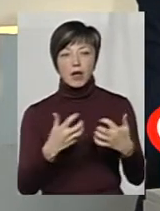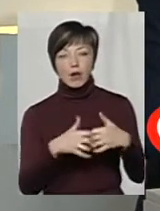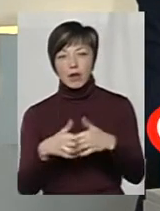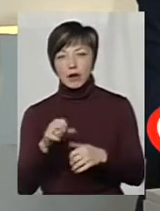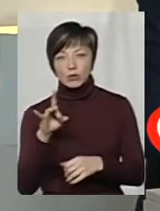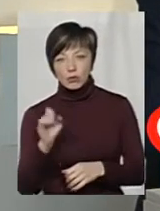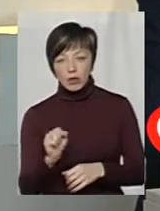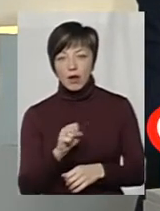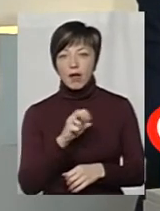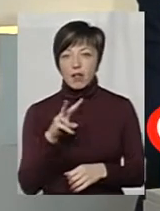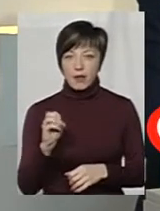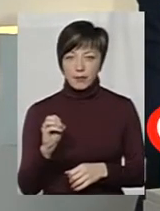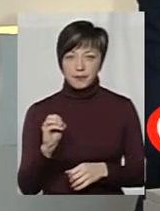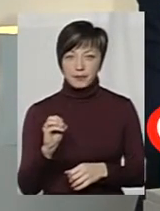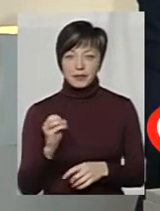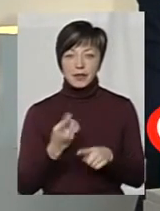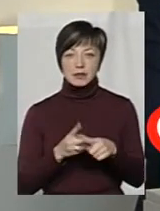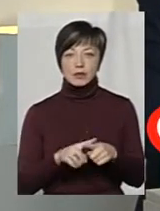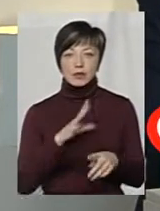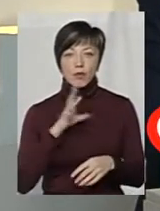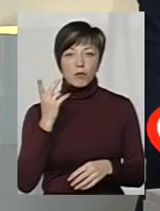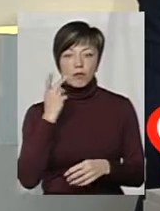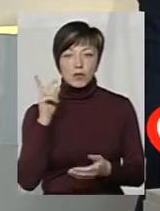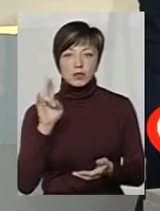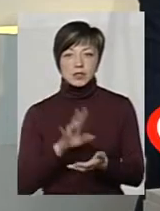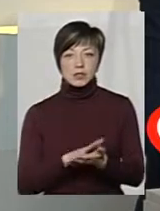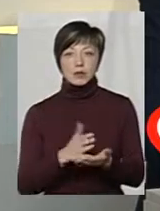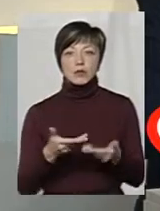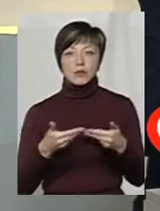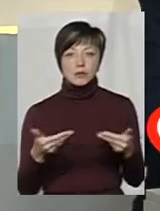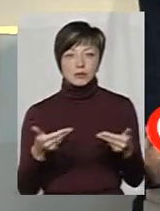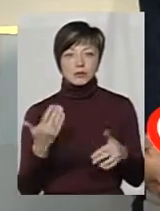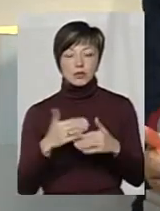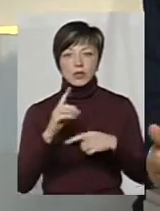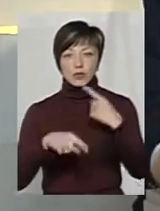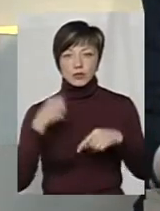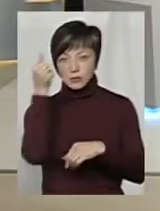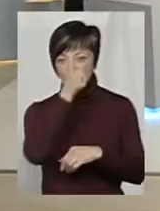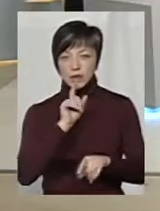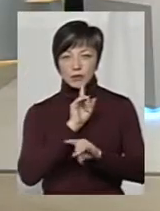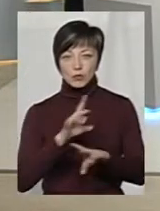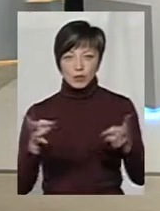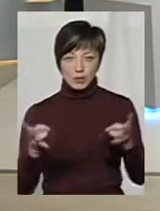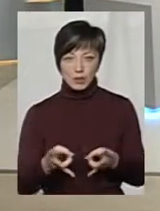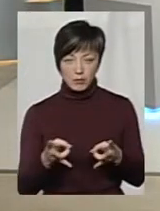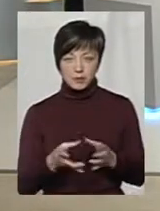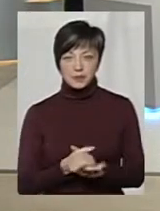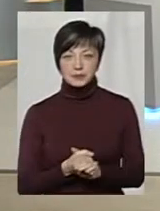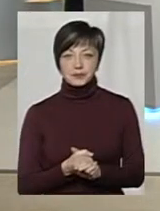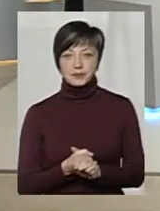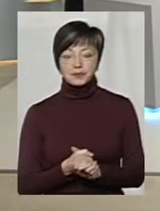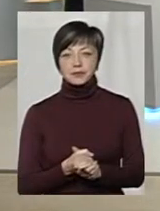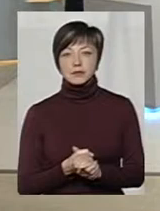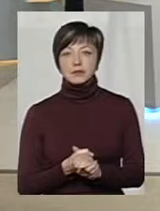але а це було постійно, весь час. Ну, ми вже очікували, ну, що наступний рік вже не буде потреби грошей.